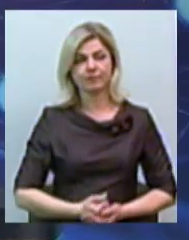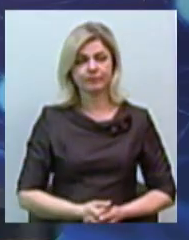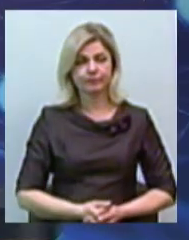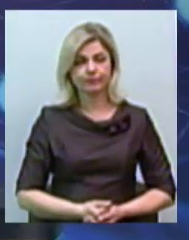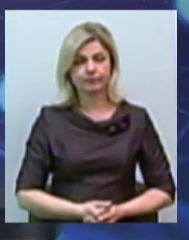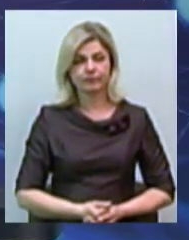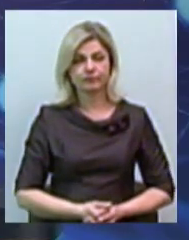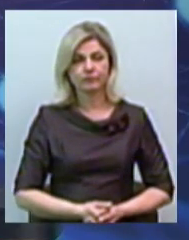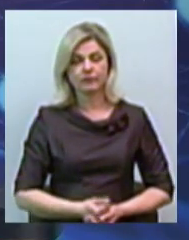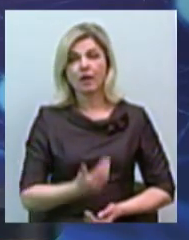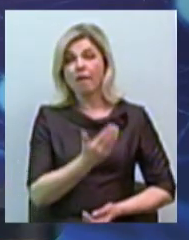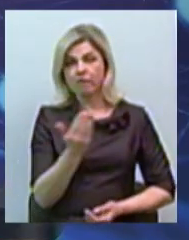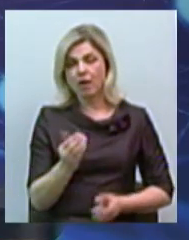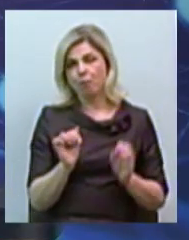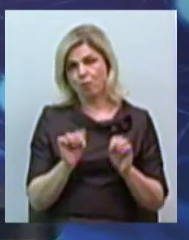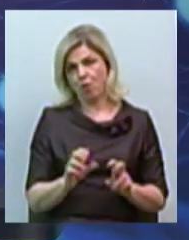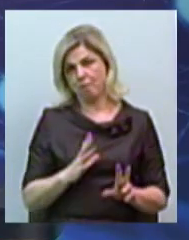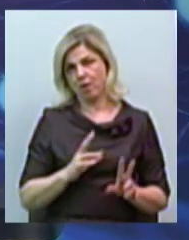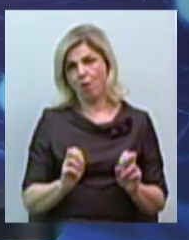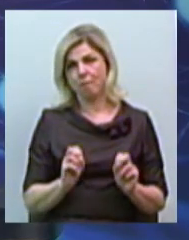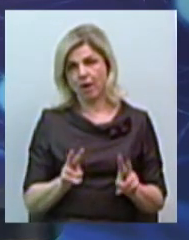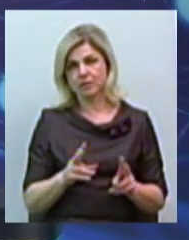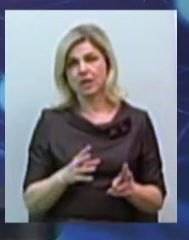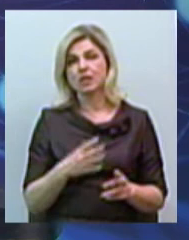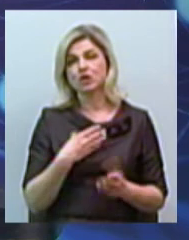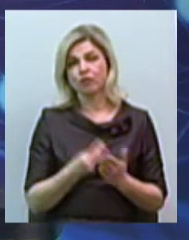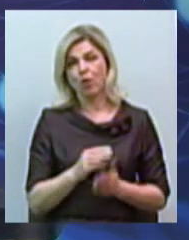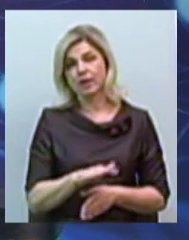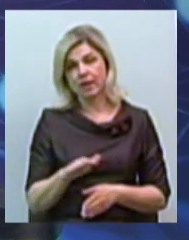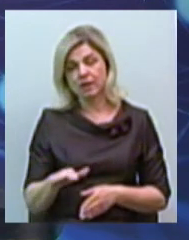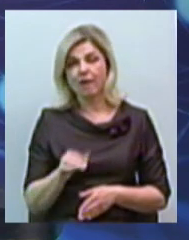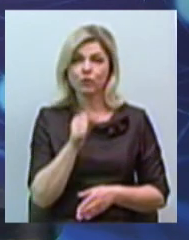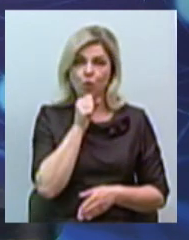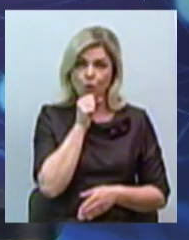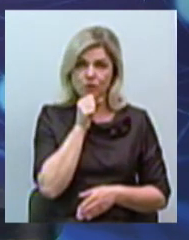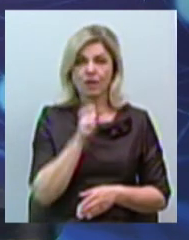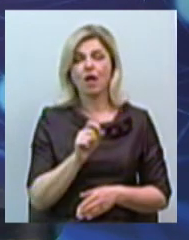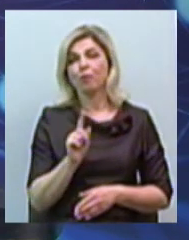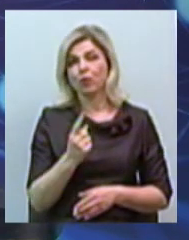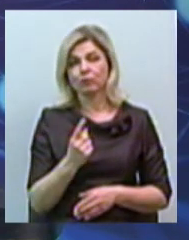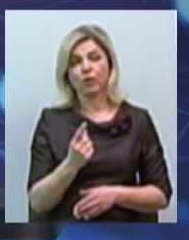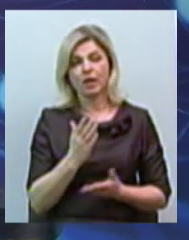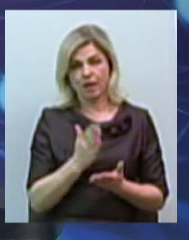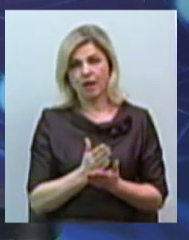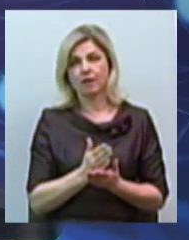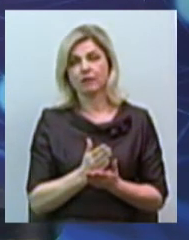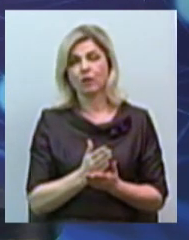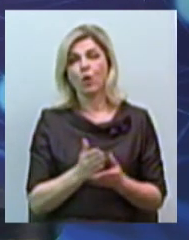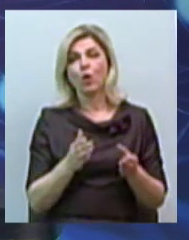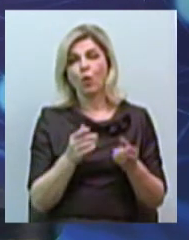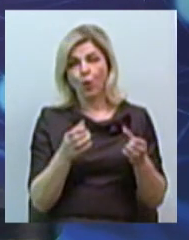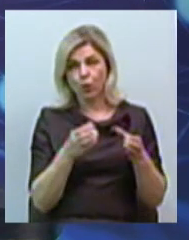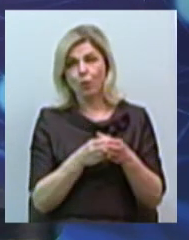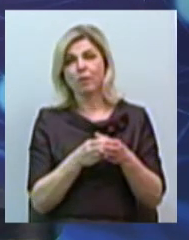Ви наражаєте на небезпеку діток або дорослих, тому що є певні